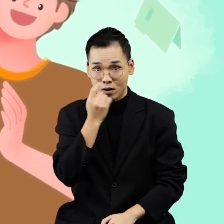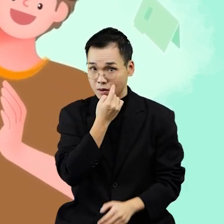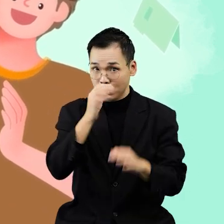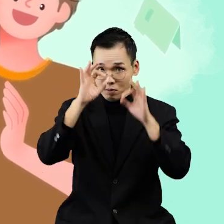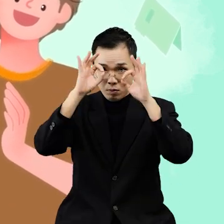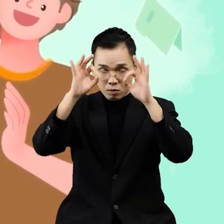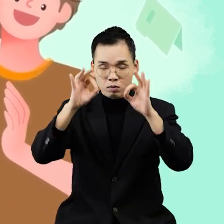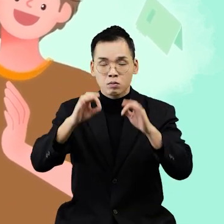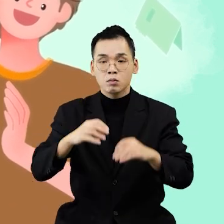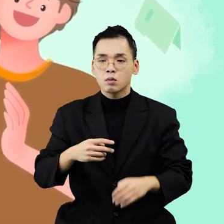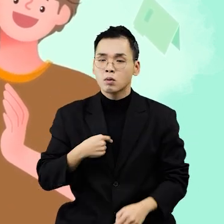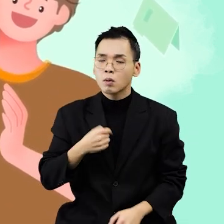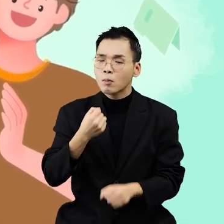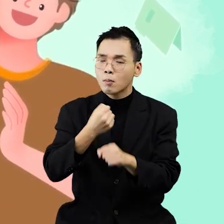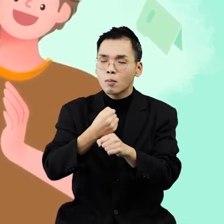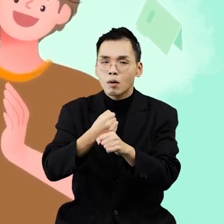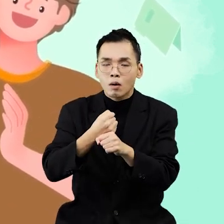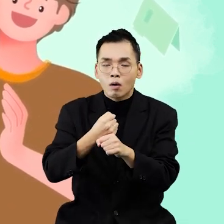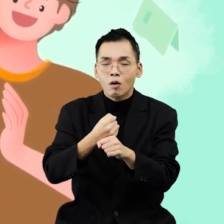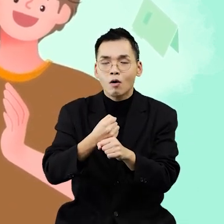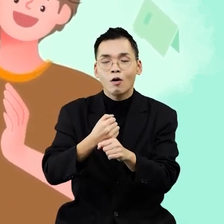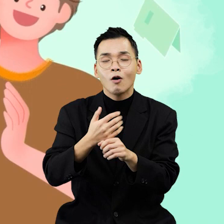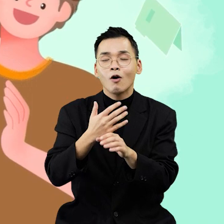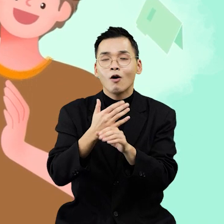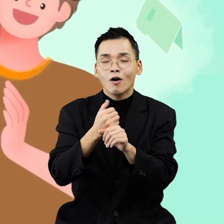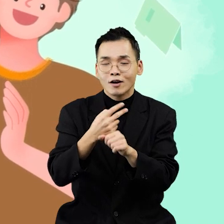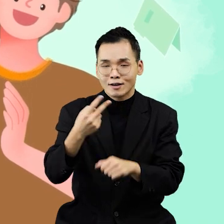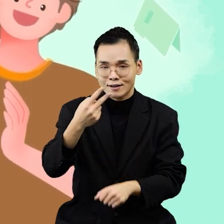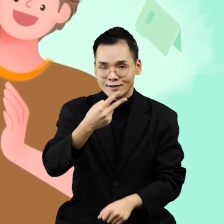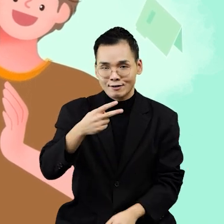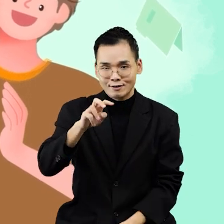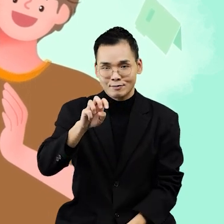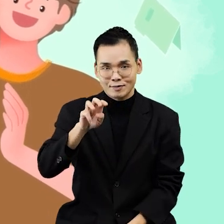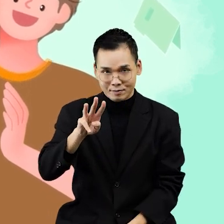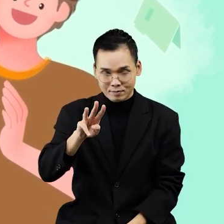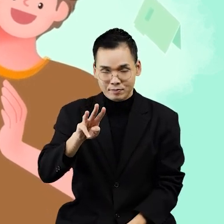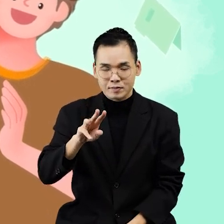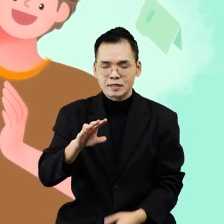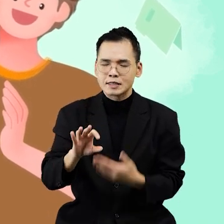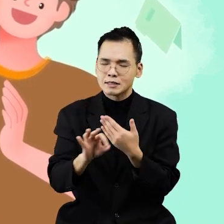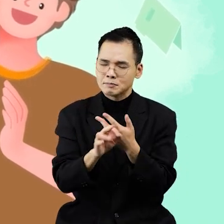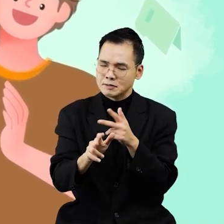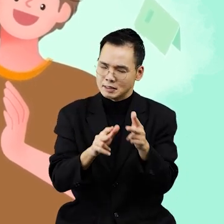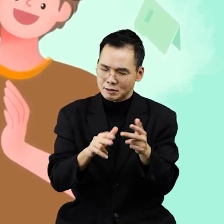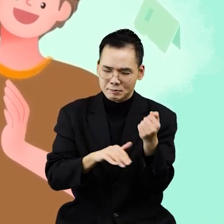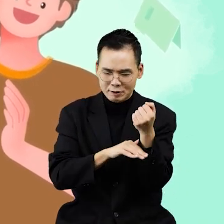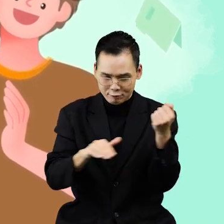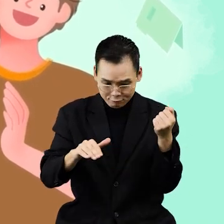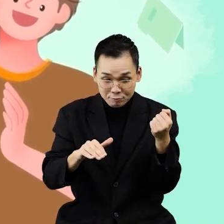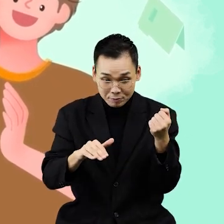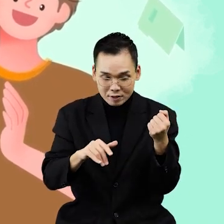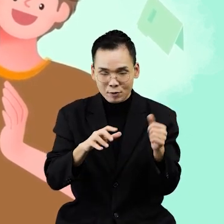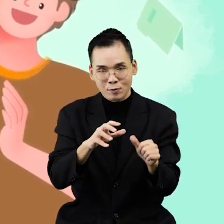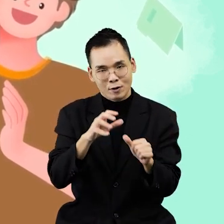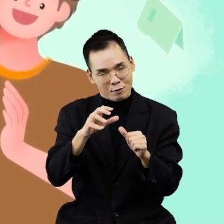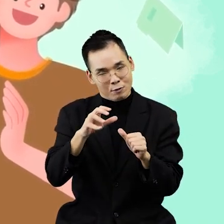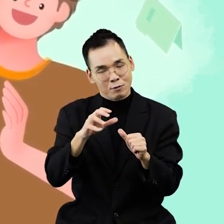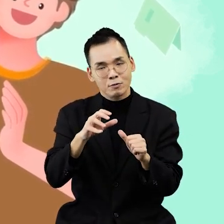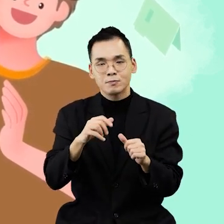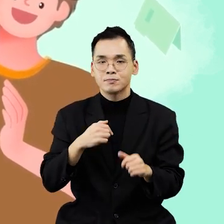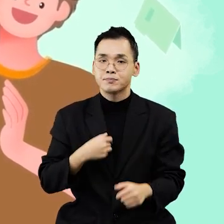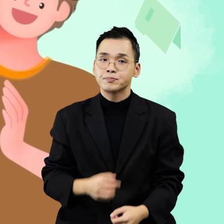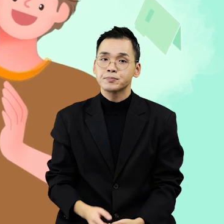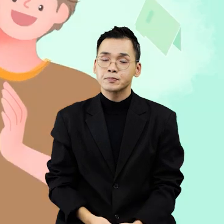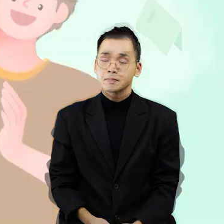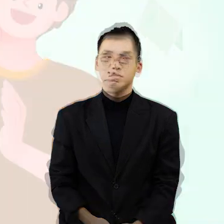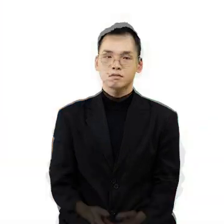신규 직무개발 시범사업 직무 기준으로 제작되었으며 근무지에 따라 직무 범위, 내용 등은 조정될 수